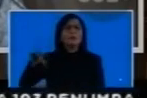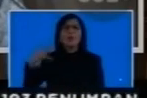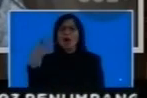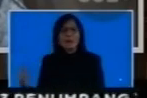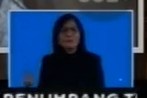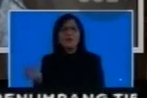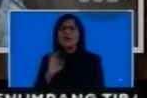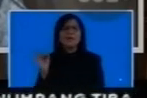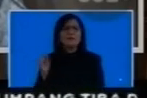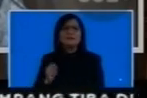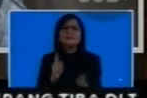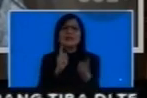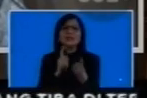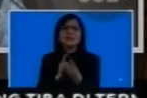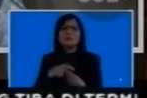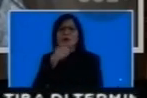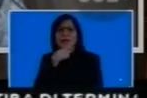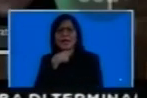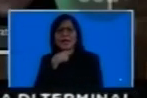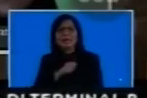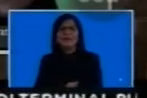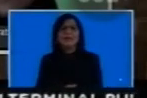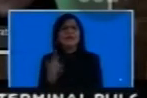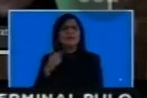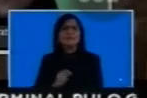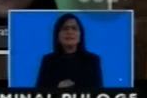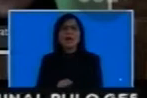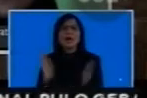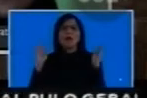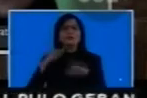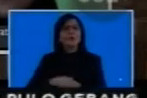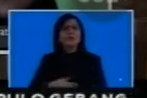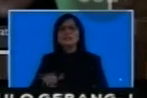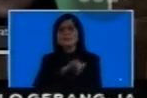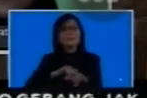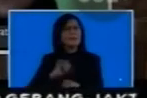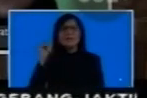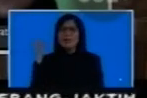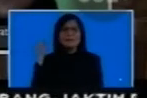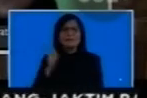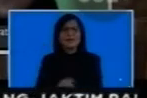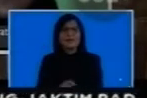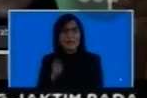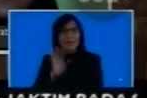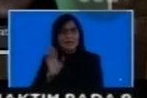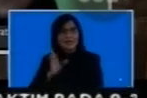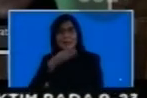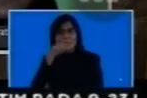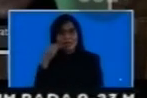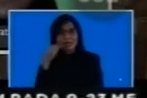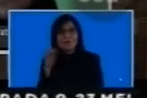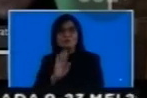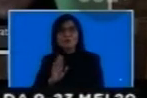keluarganya, tidak bisa sholat sama-sama di masjid. Nah, saya kepengen tahu, Atris, Atris nggak puasa kan? Atris bukan